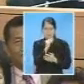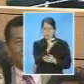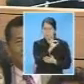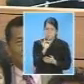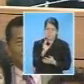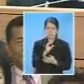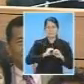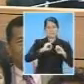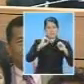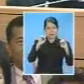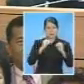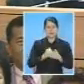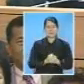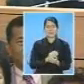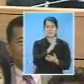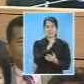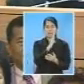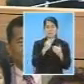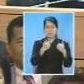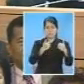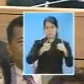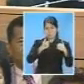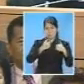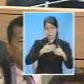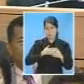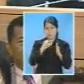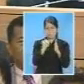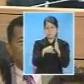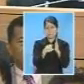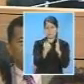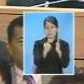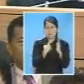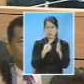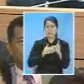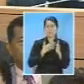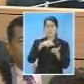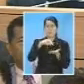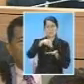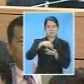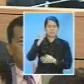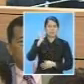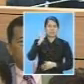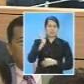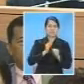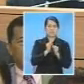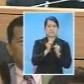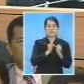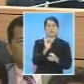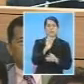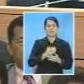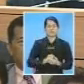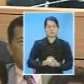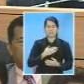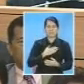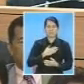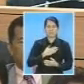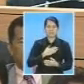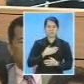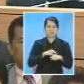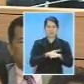ไม่มีสิ่งใดที่พาดพิงมาผิดๆกับผมก็จะไม่ลุกขึ้นมาชี้แจงผมไม่ใช่สภาเปลืองครับท่านประธ